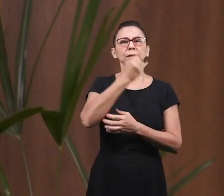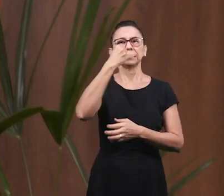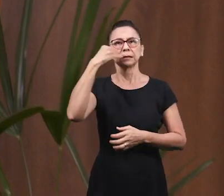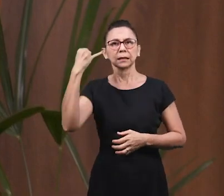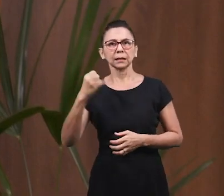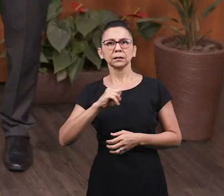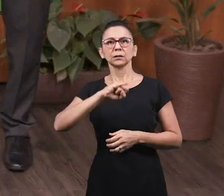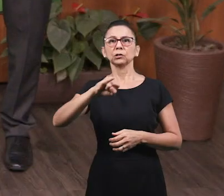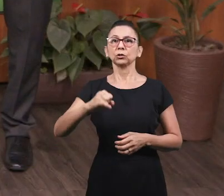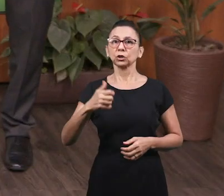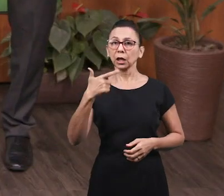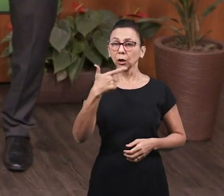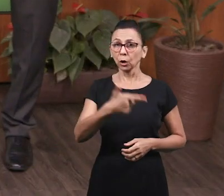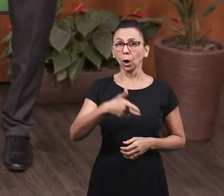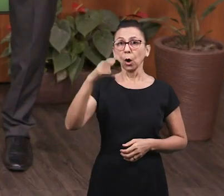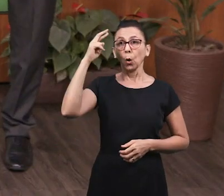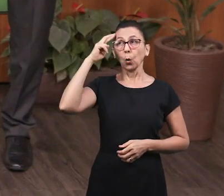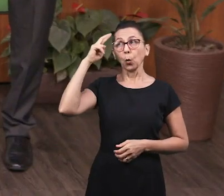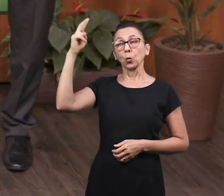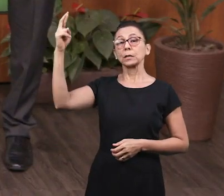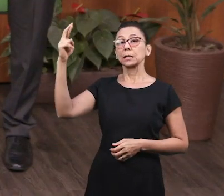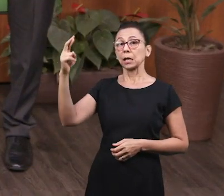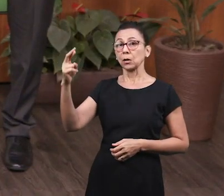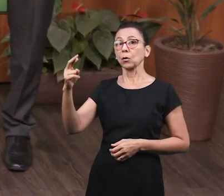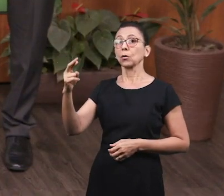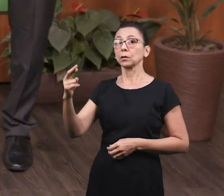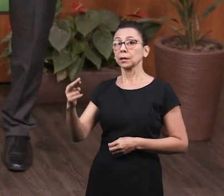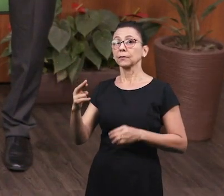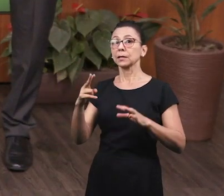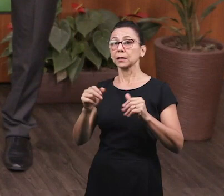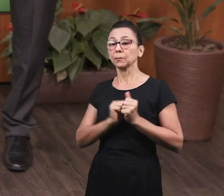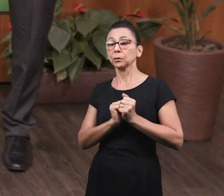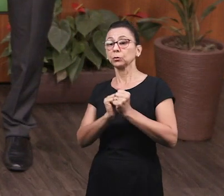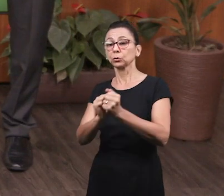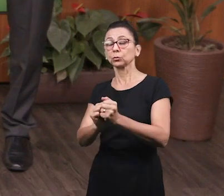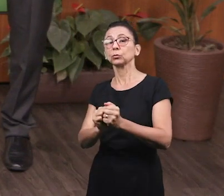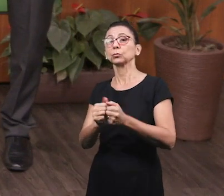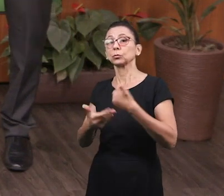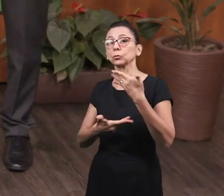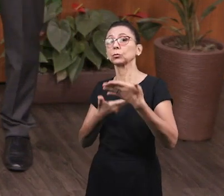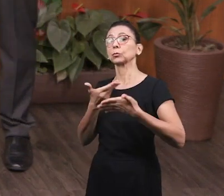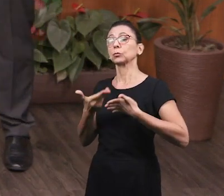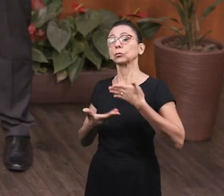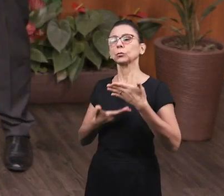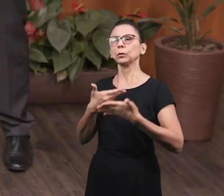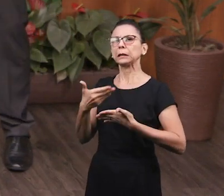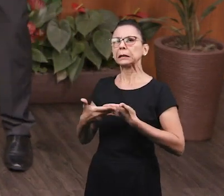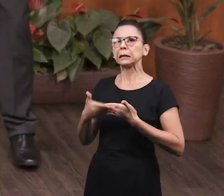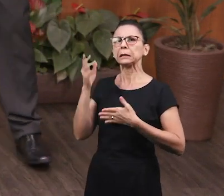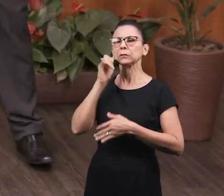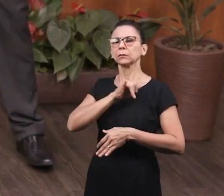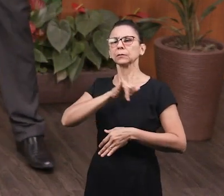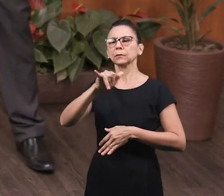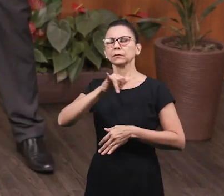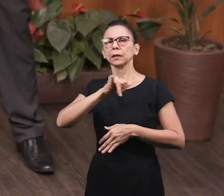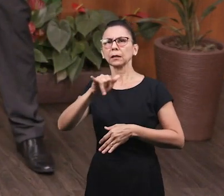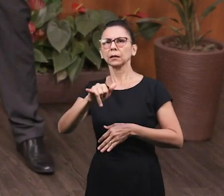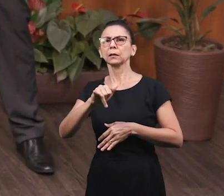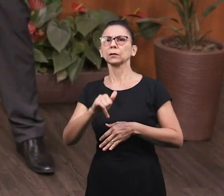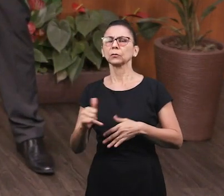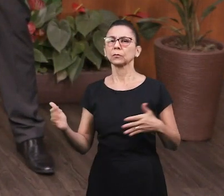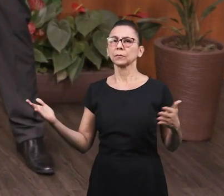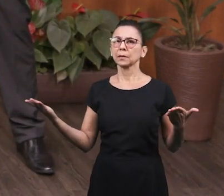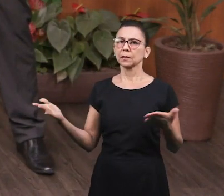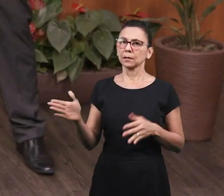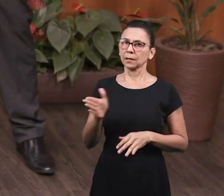Le Seigneur avait marché avec eux. Mais maintenant, à partir de la sortie du peuple